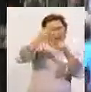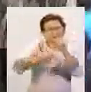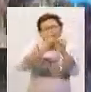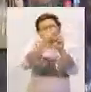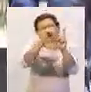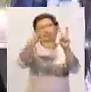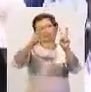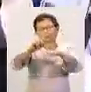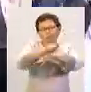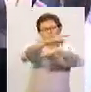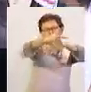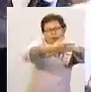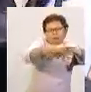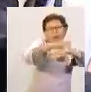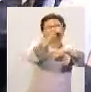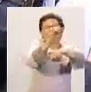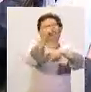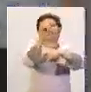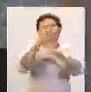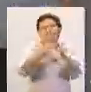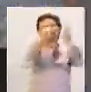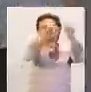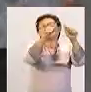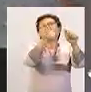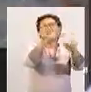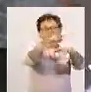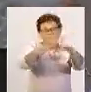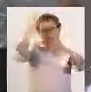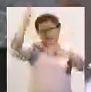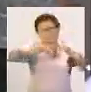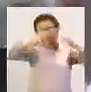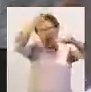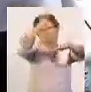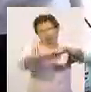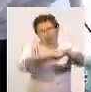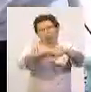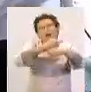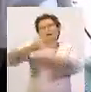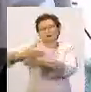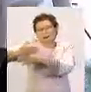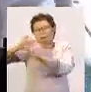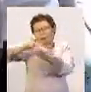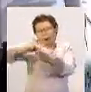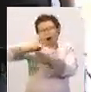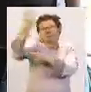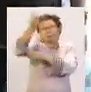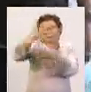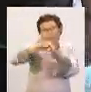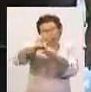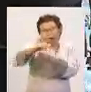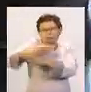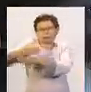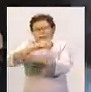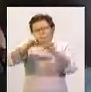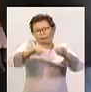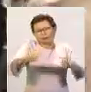2016 ini menggunakan teknologi Vortex pertama seumpamanya di Malaysia. Ia hasil perkongsian kepakar dan pensyarah dan